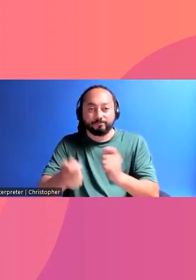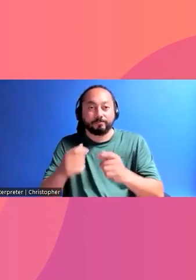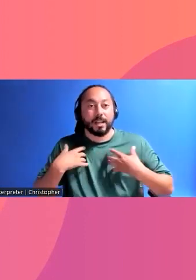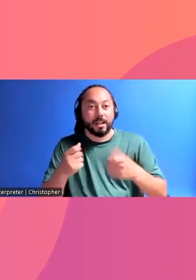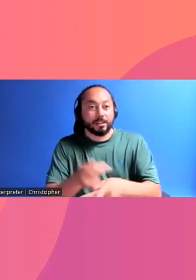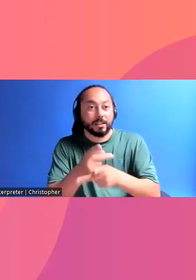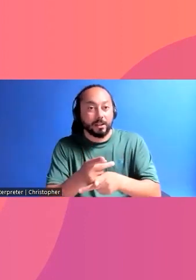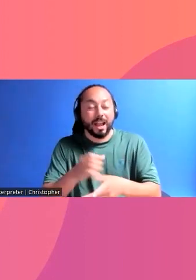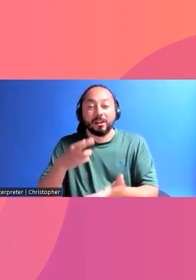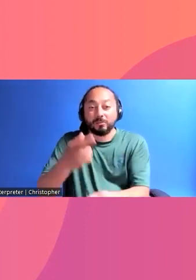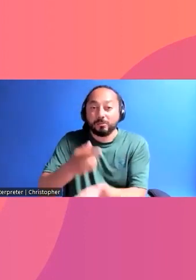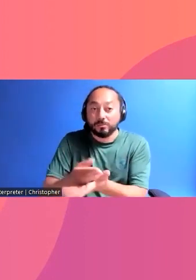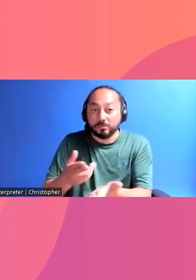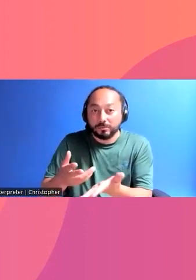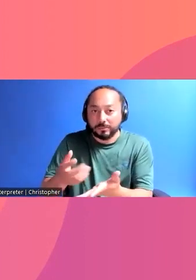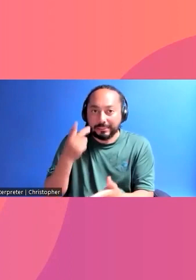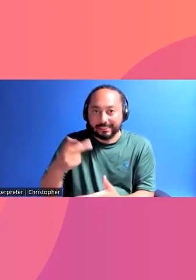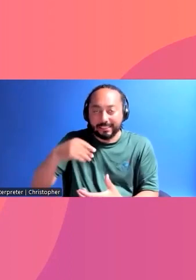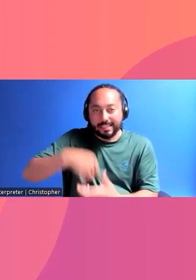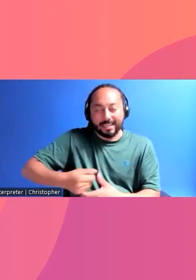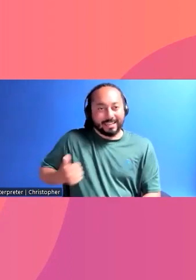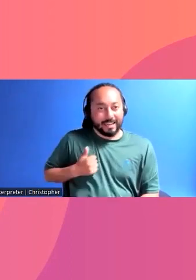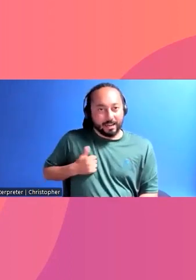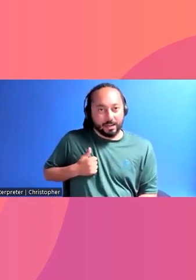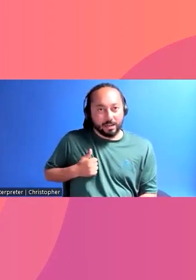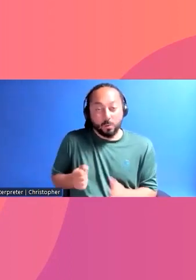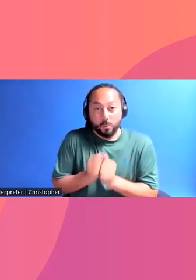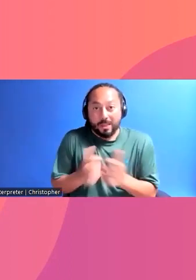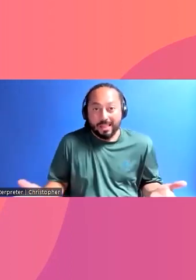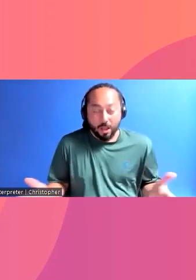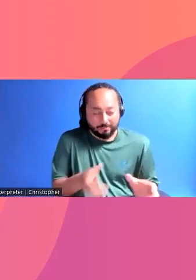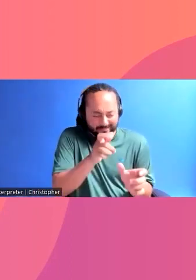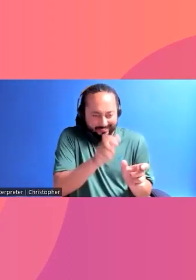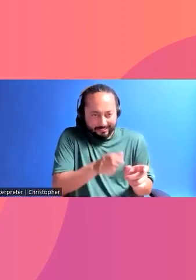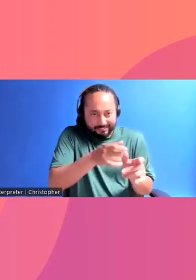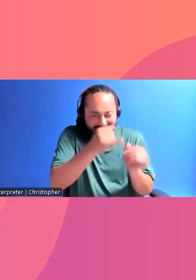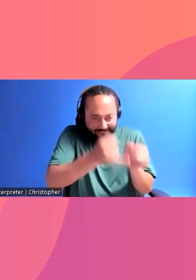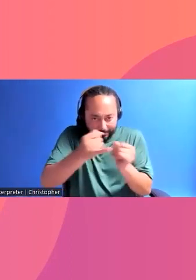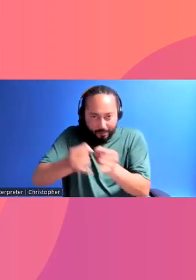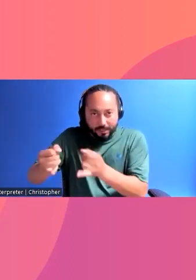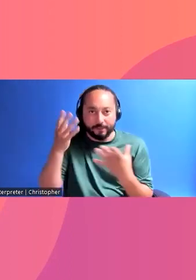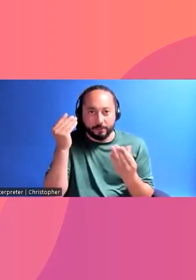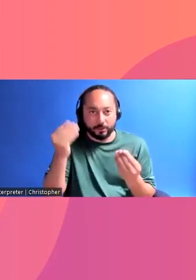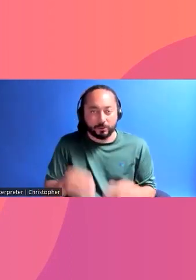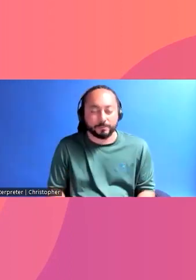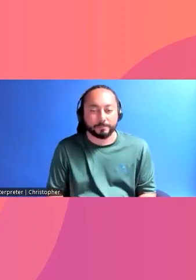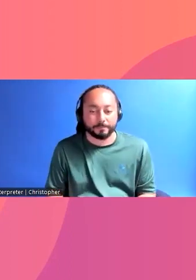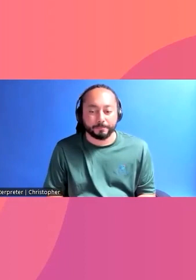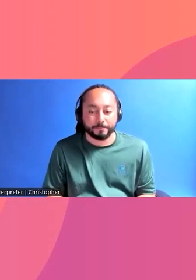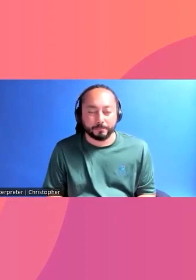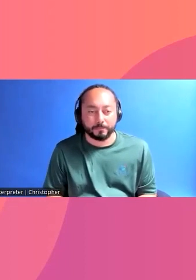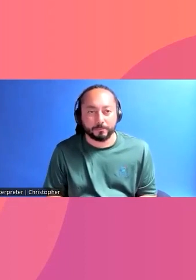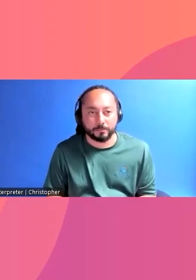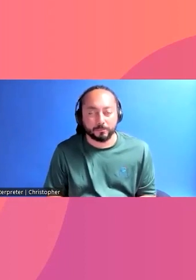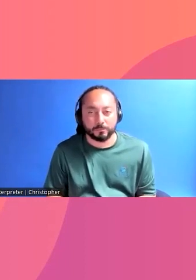comment savoir comment le racisme anti-noir façonne l'accès aux soins de santé. Il est